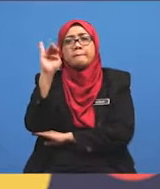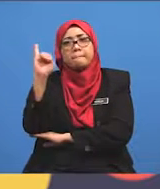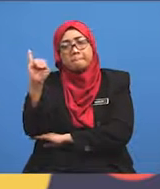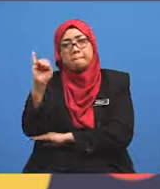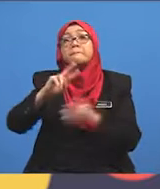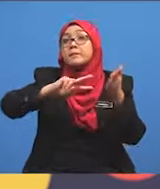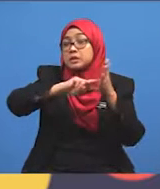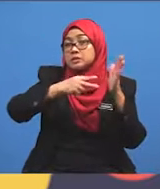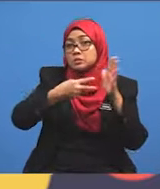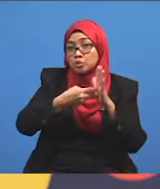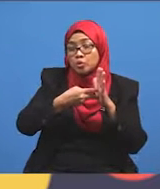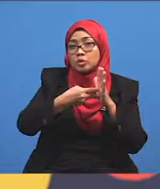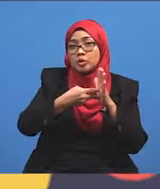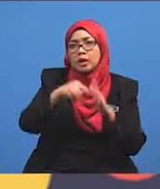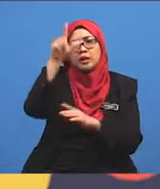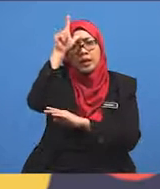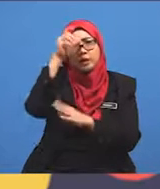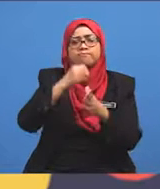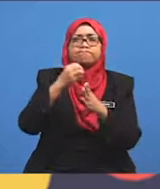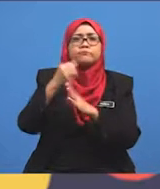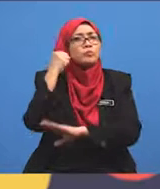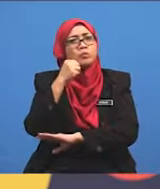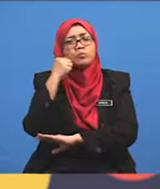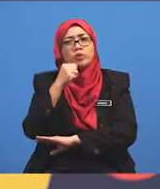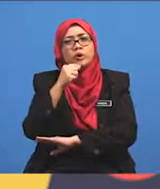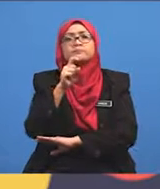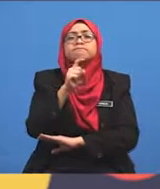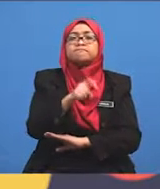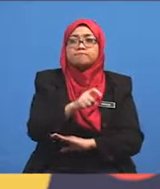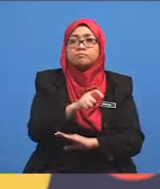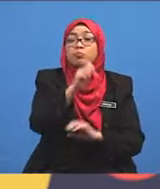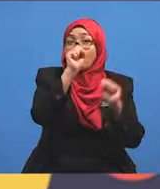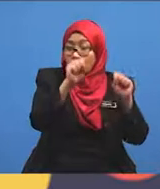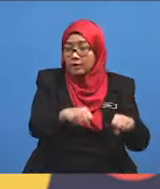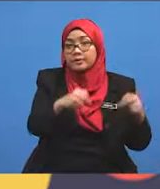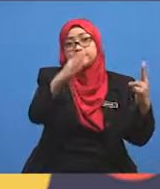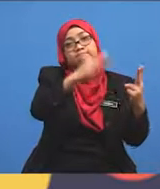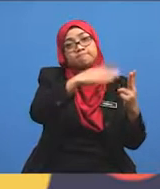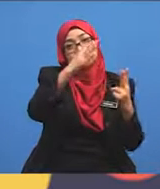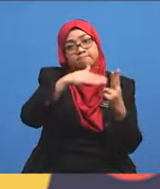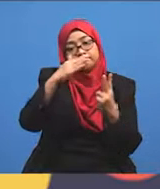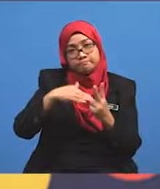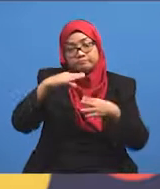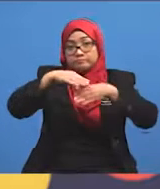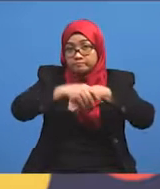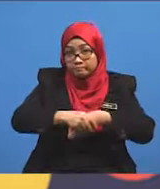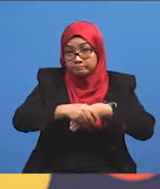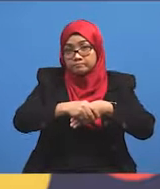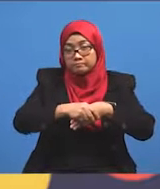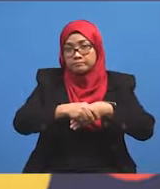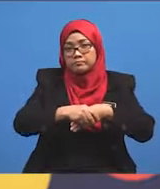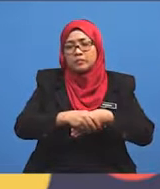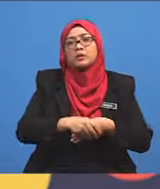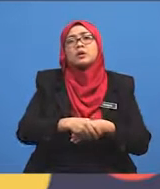membawa maksud lelaki atau perempuan yang diharuskan berkahwin menurut Islam kerana tidak mempunyai pertalian